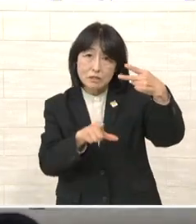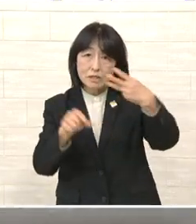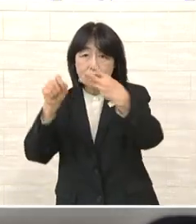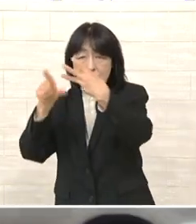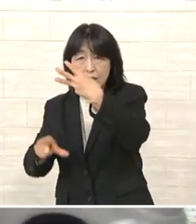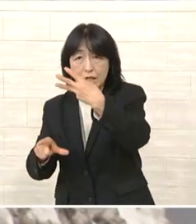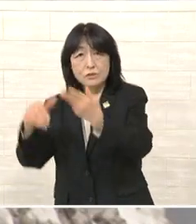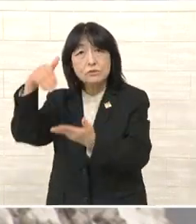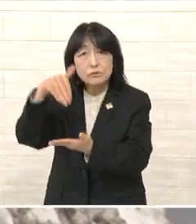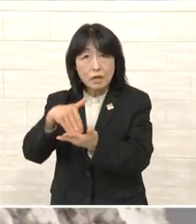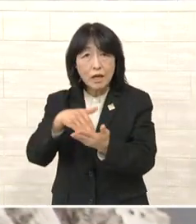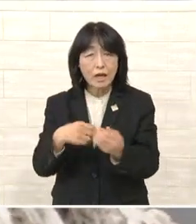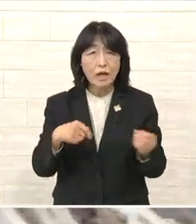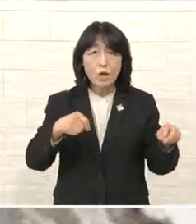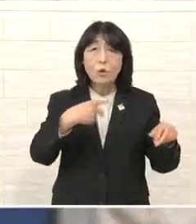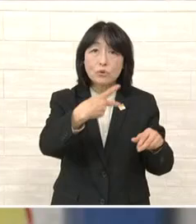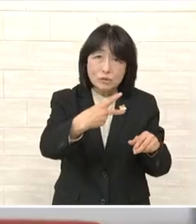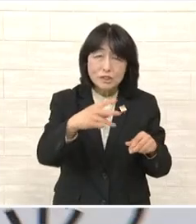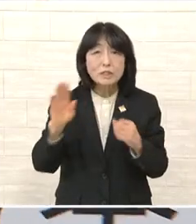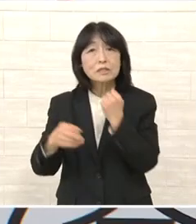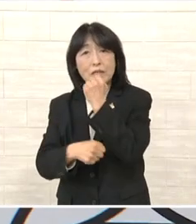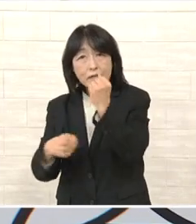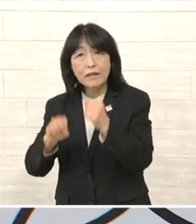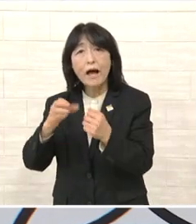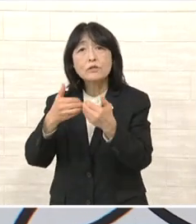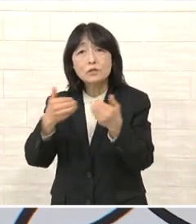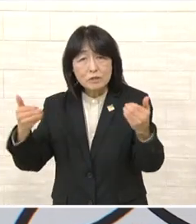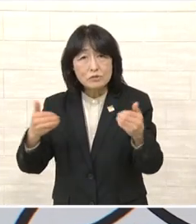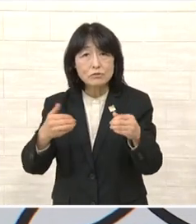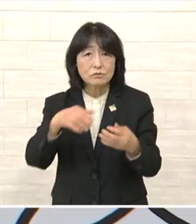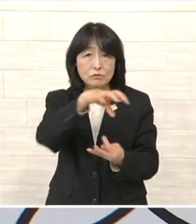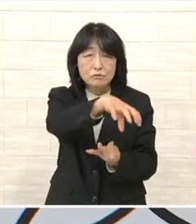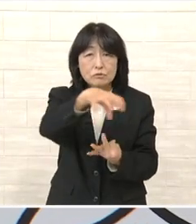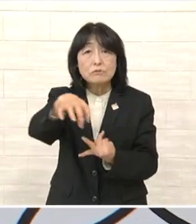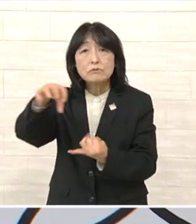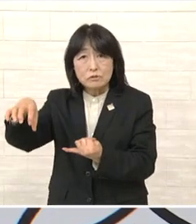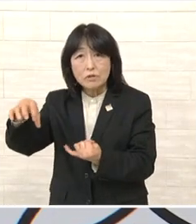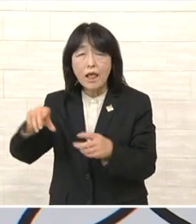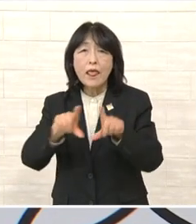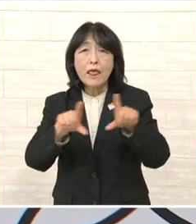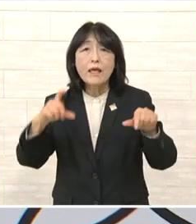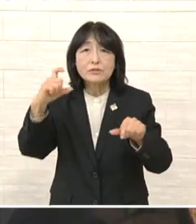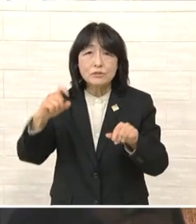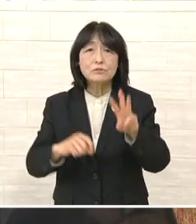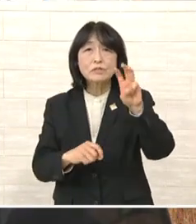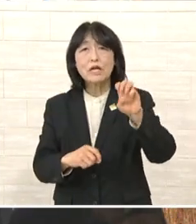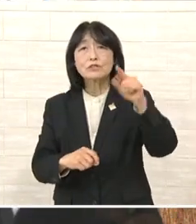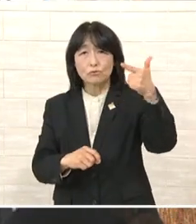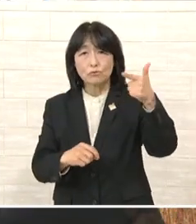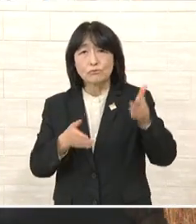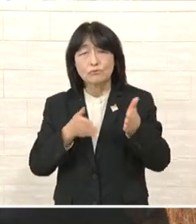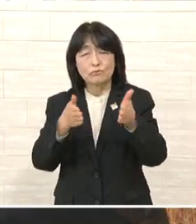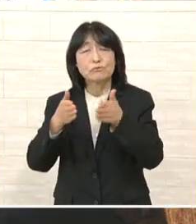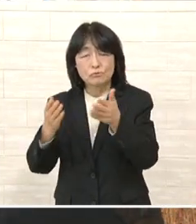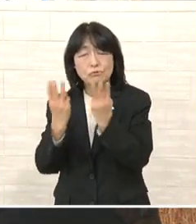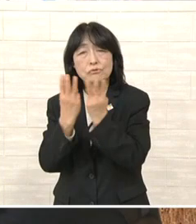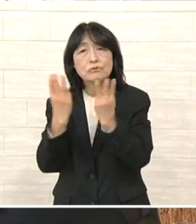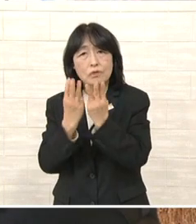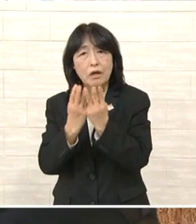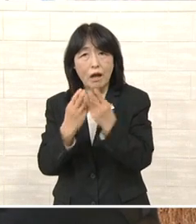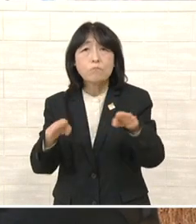トニとテイネ厚別営業所管内の平日の36便が運休。1日あたりお